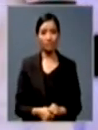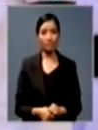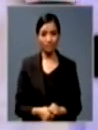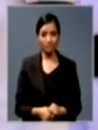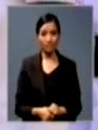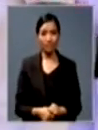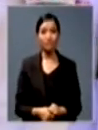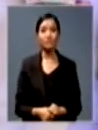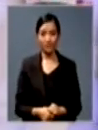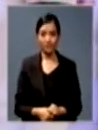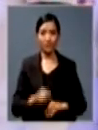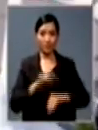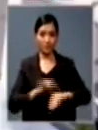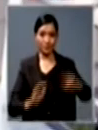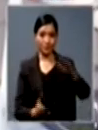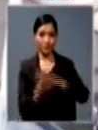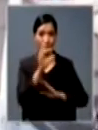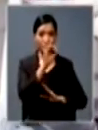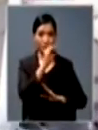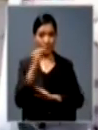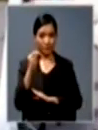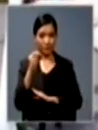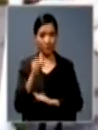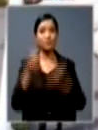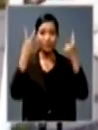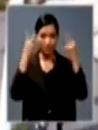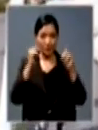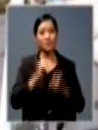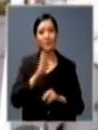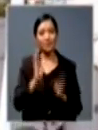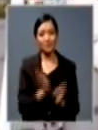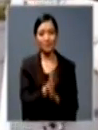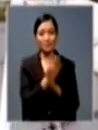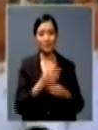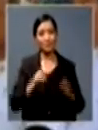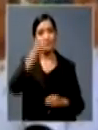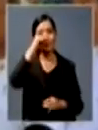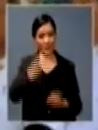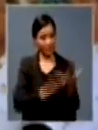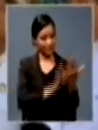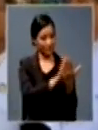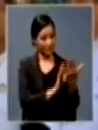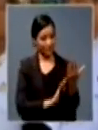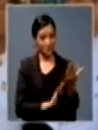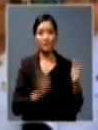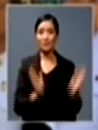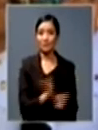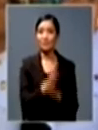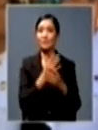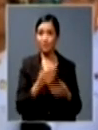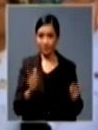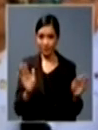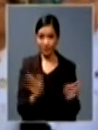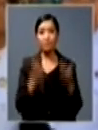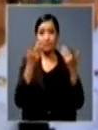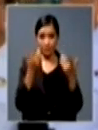และในช่วง8โมงเช้านะฮะท่านนายกรัฐมนตรีก็นำร้องเพลงชาตินะครับนำร้องเพลงชาติและหลังจากนั้น